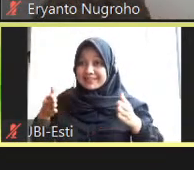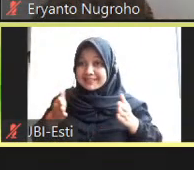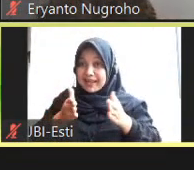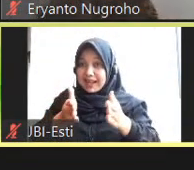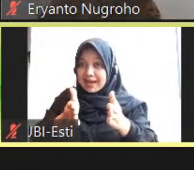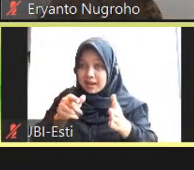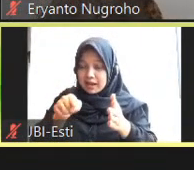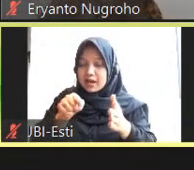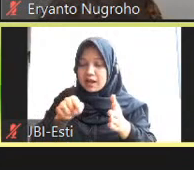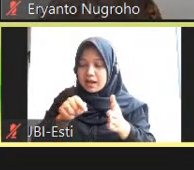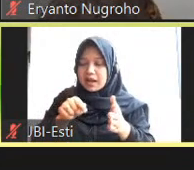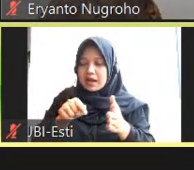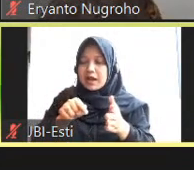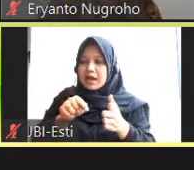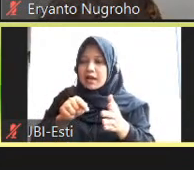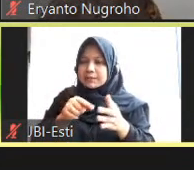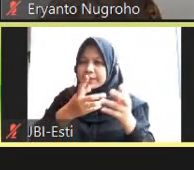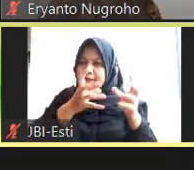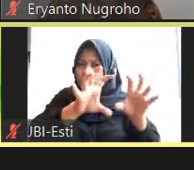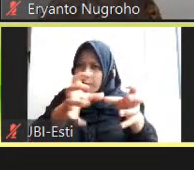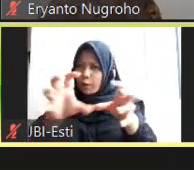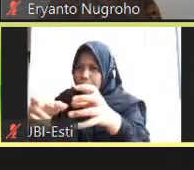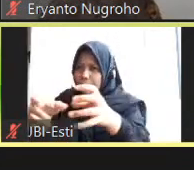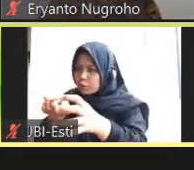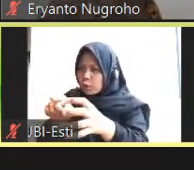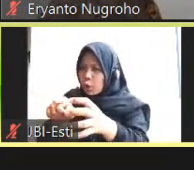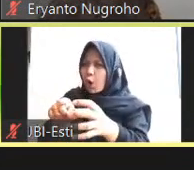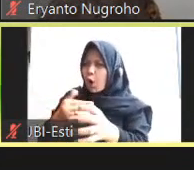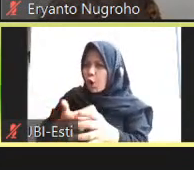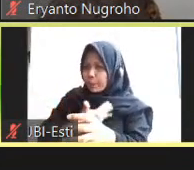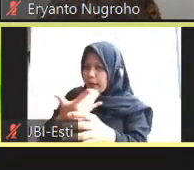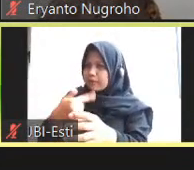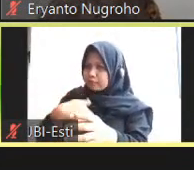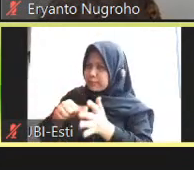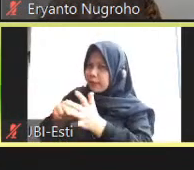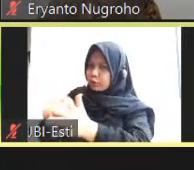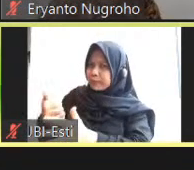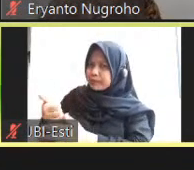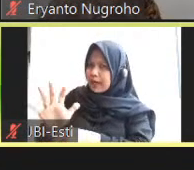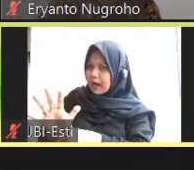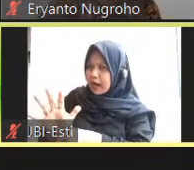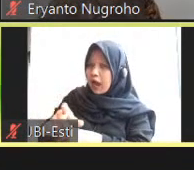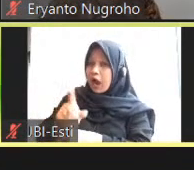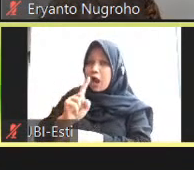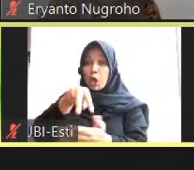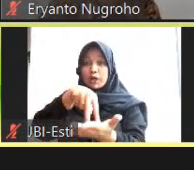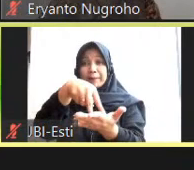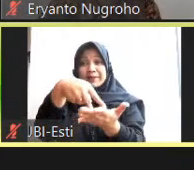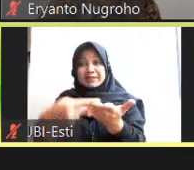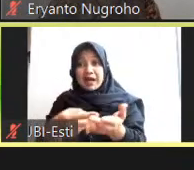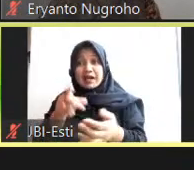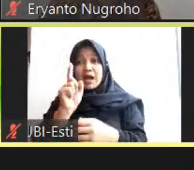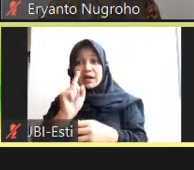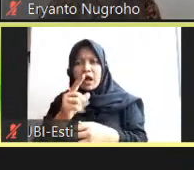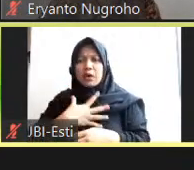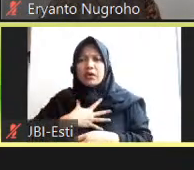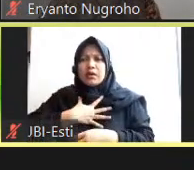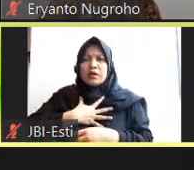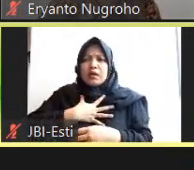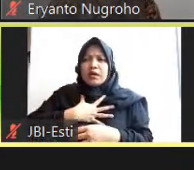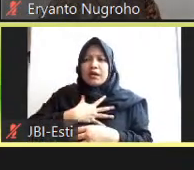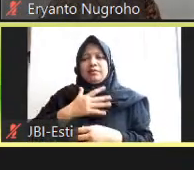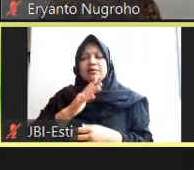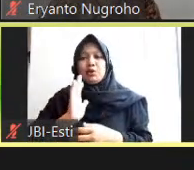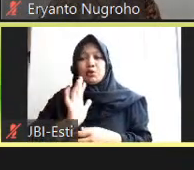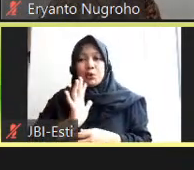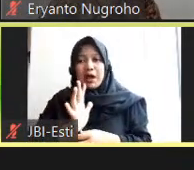mengklasifikasikan gitu, korban ini bisa ditangani, oke, ditangani. Ketika ada yang udah pingsan, ada yang udah sesak nafas atau gimana-gimana, itu biasanya